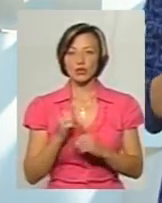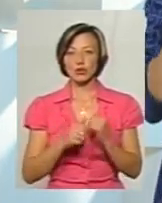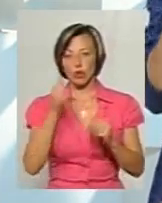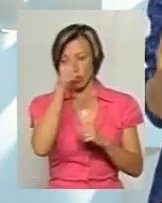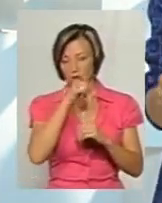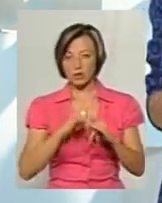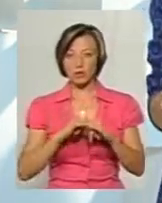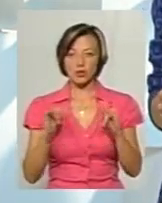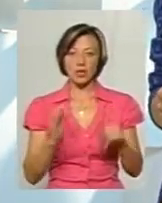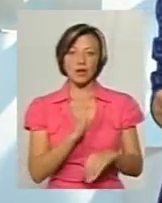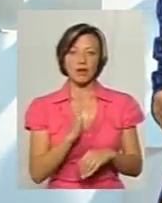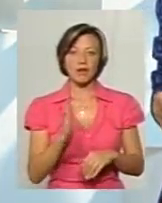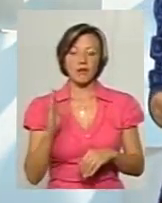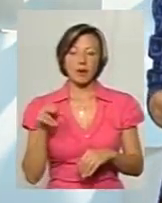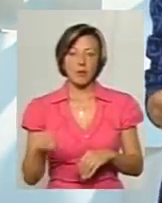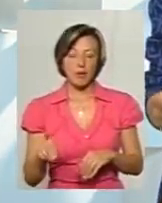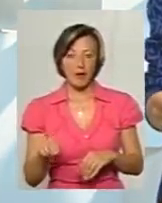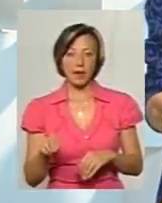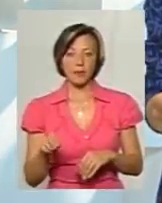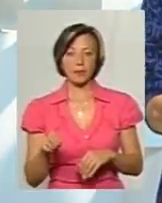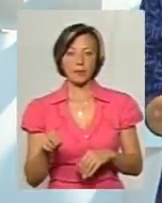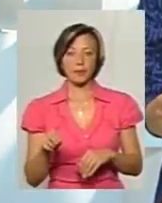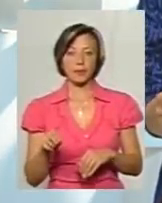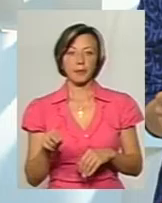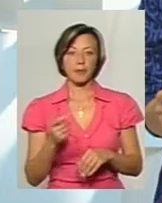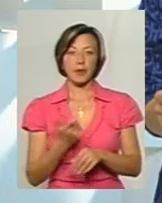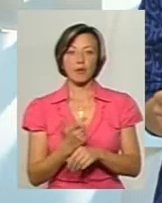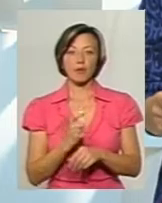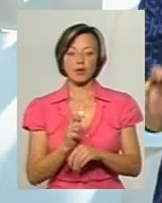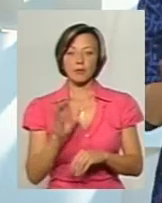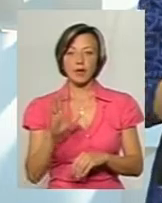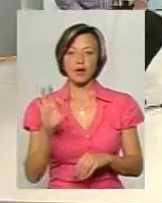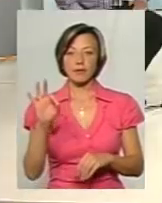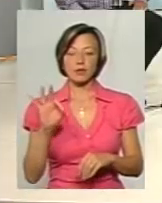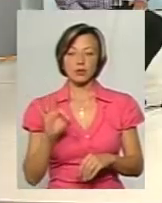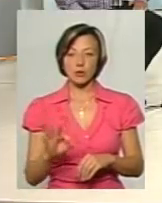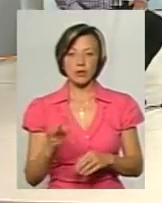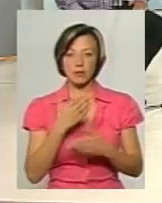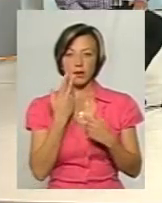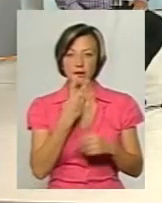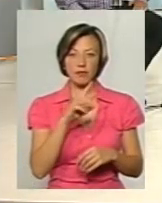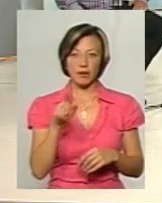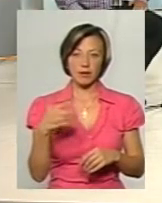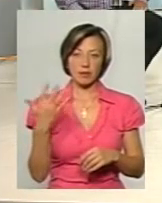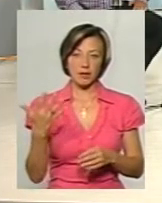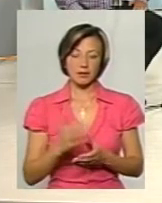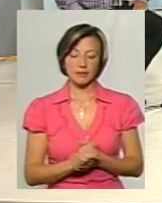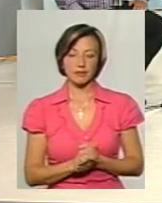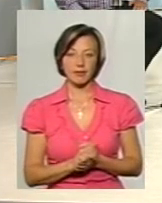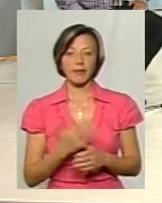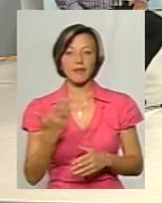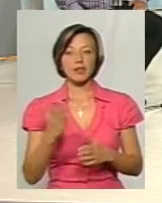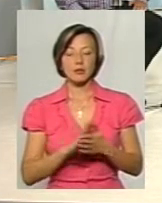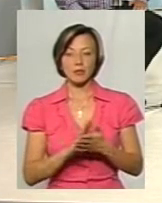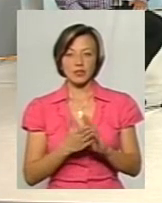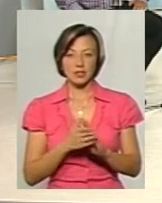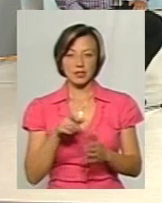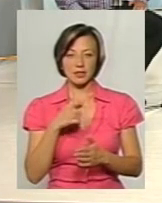зростання ВВП, про яке говорило Дніпро, у понад 5%, а не мати оте 2,5%. Ваша позиція